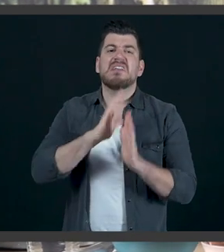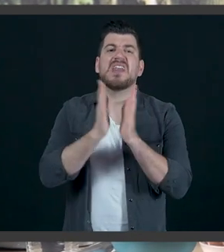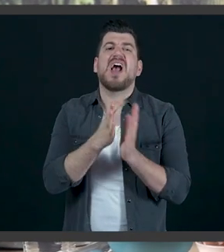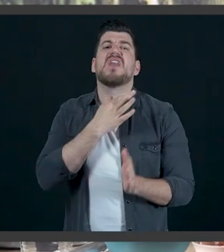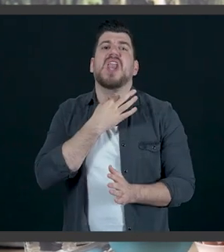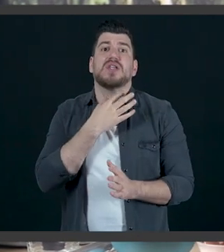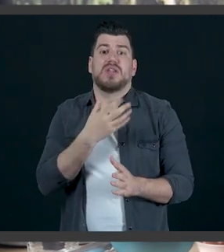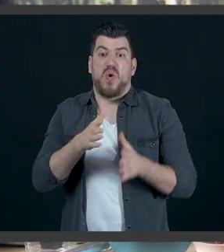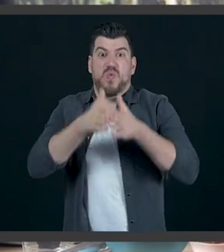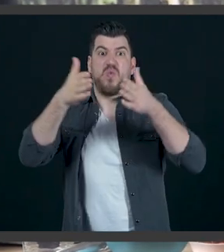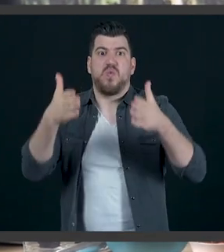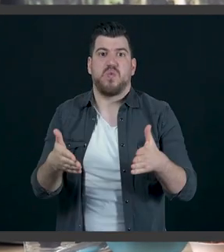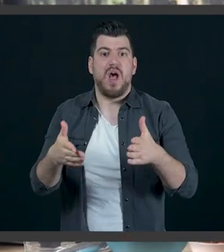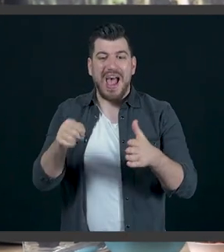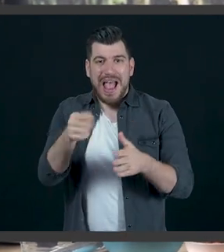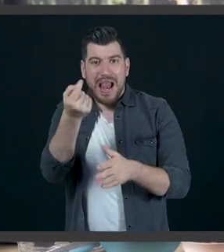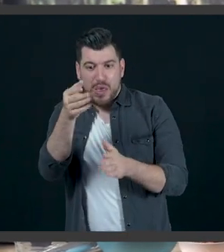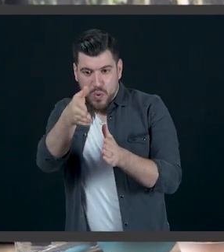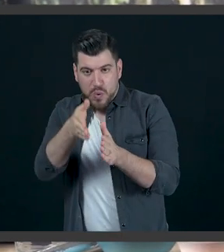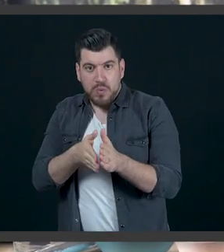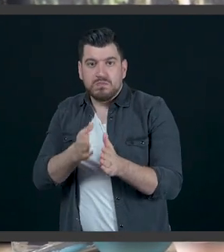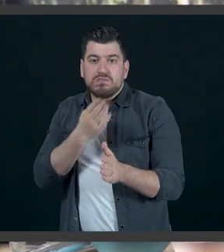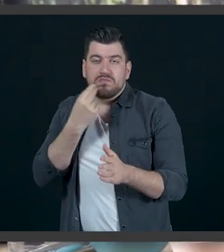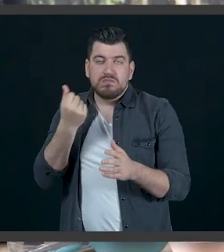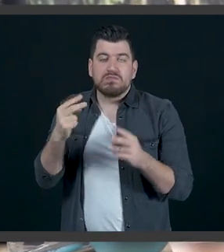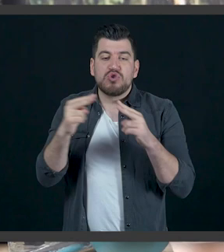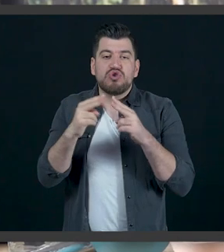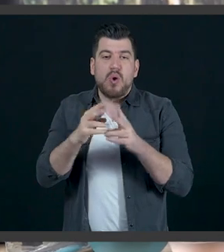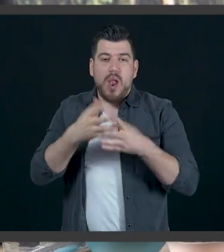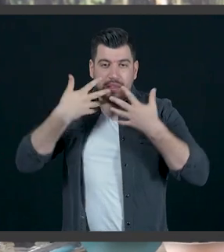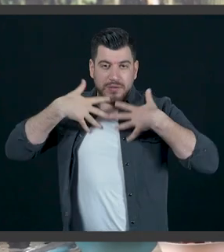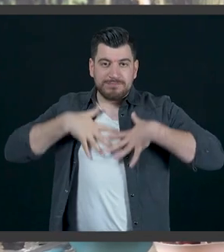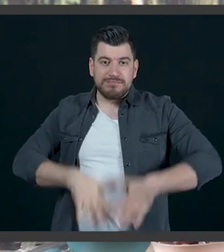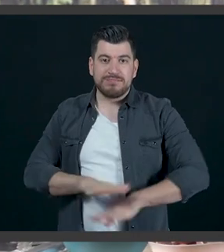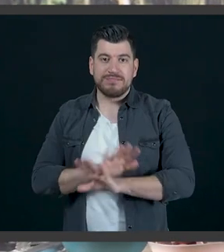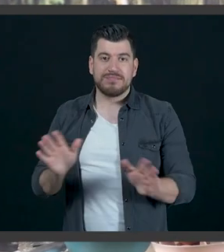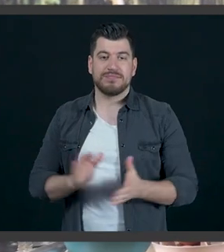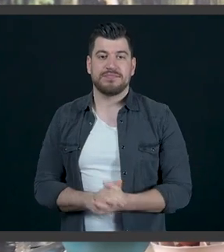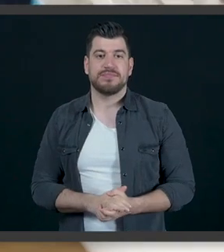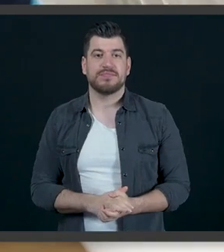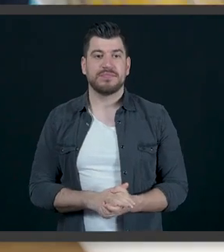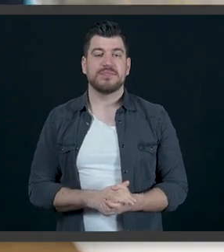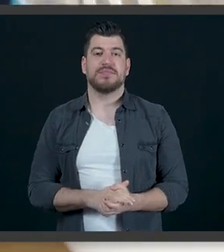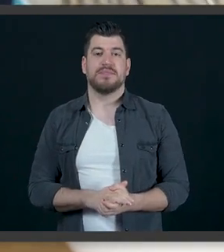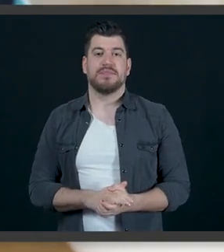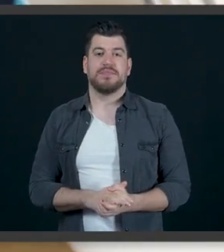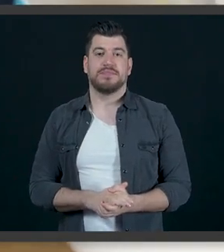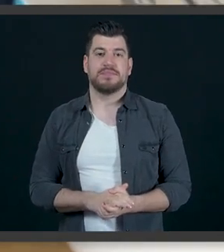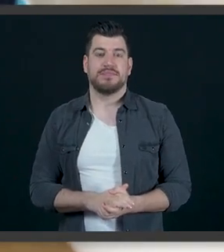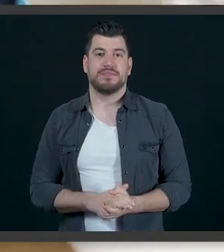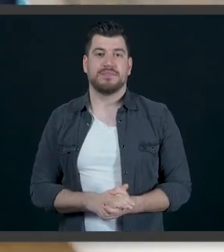πολύ. Λίγο και, γεμίζει κατευθείαν το στόμα σου από γεύση σοκολάτας και δεν χρειάζεται παραπάνω. Λοιπόν, αυγά, ζάχαρη χτυπάω.